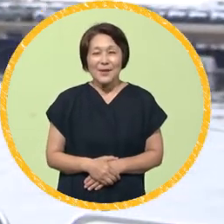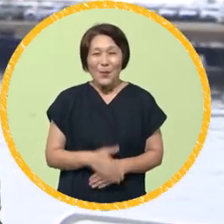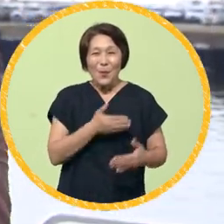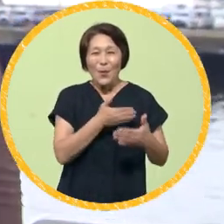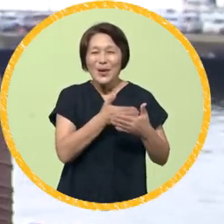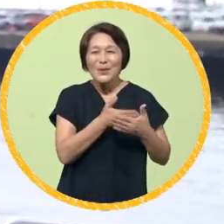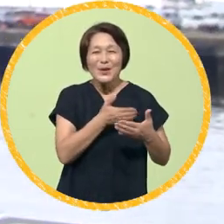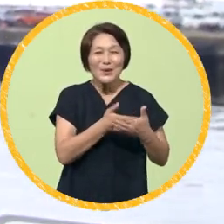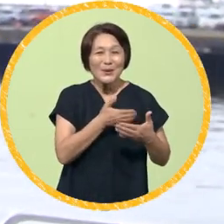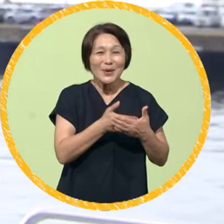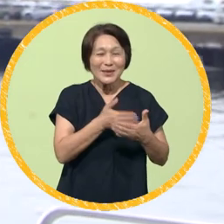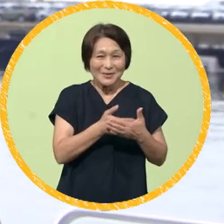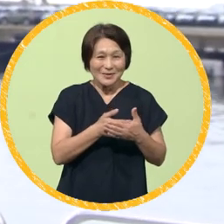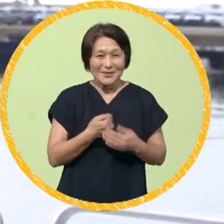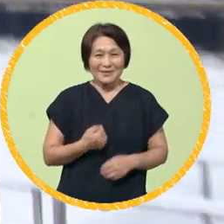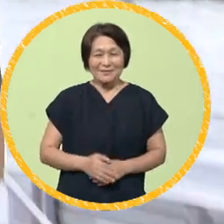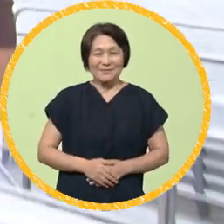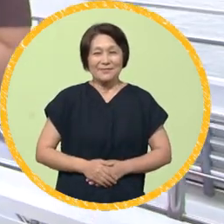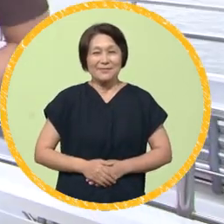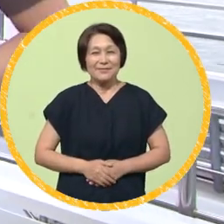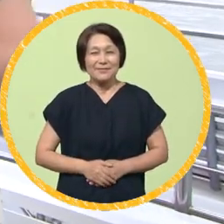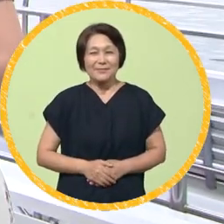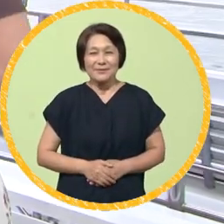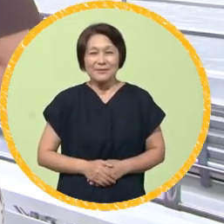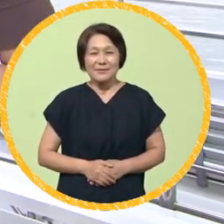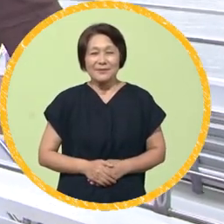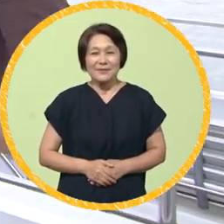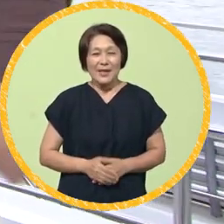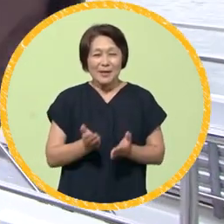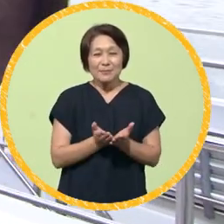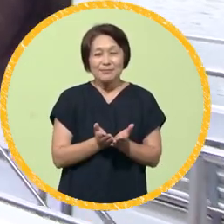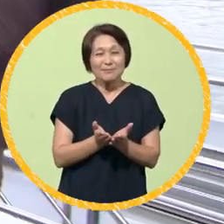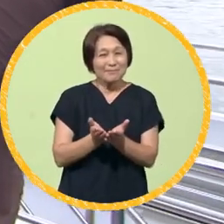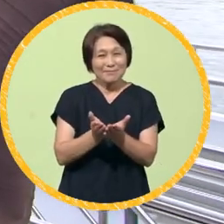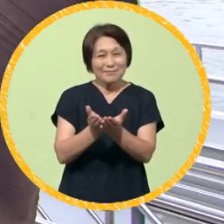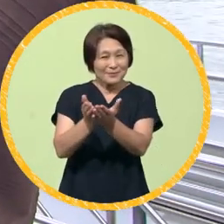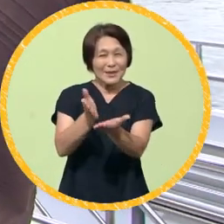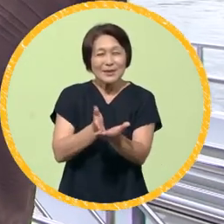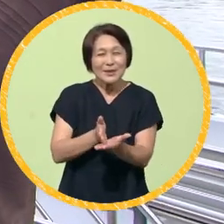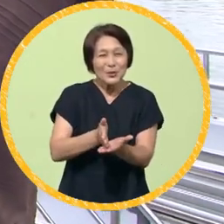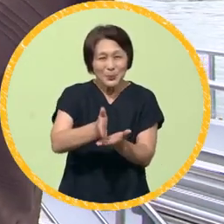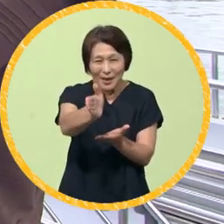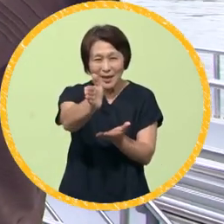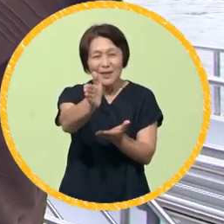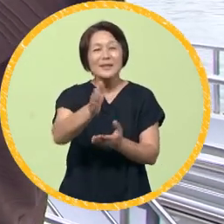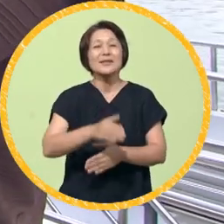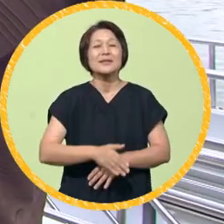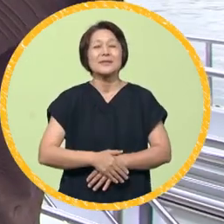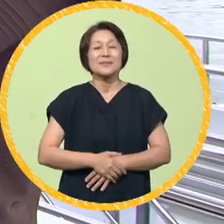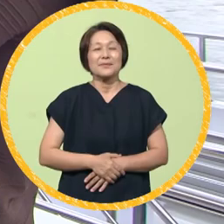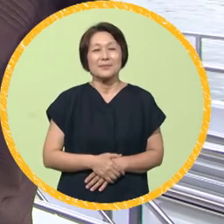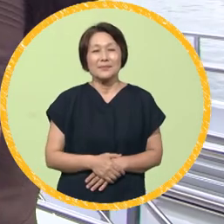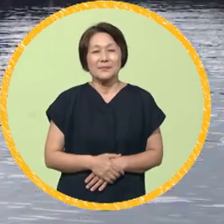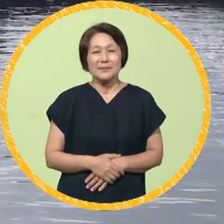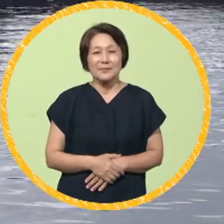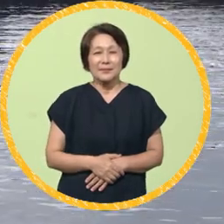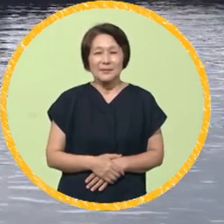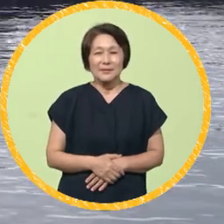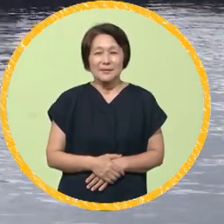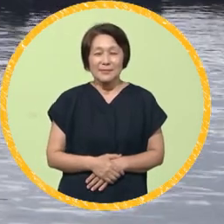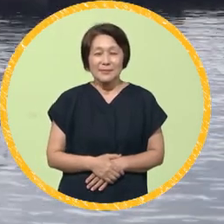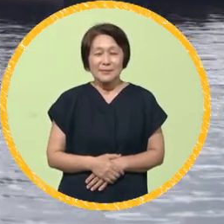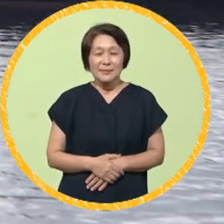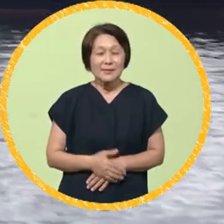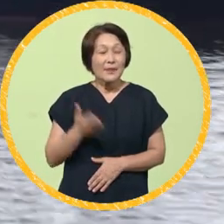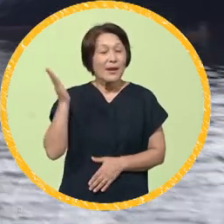クワクしてきますね。 楽しみに行きましょう、 はいはい、では出発をお願いします。 お願いします。 今回の